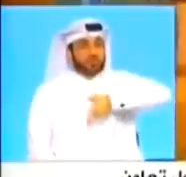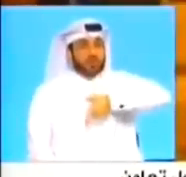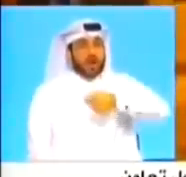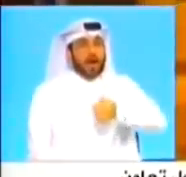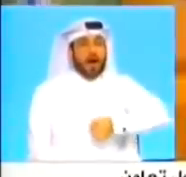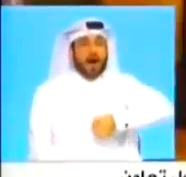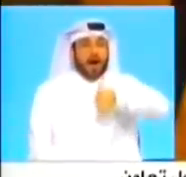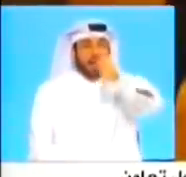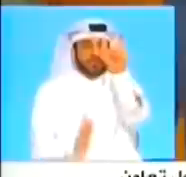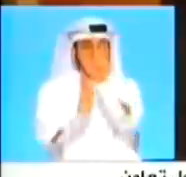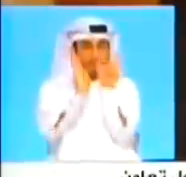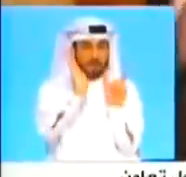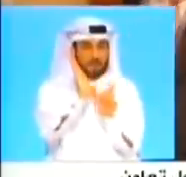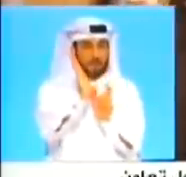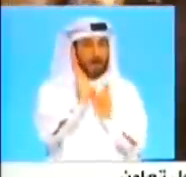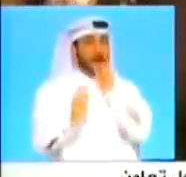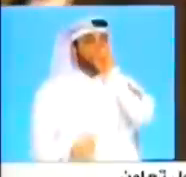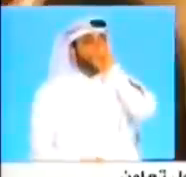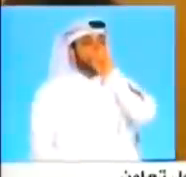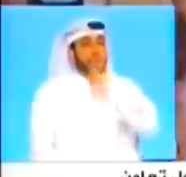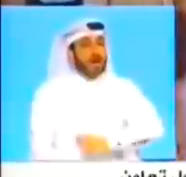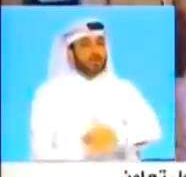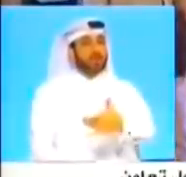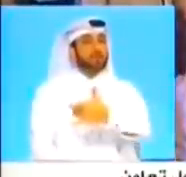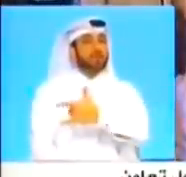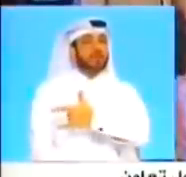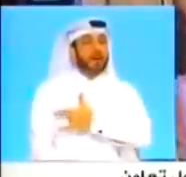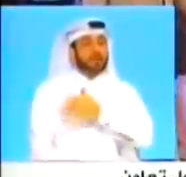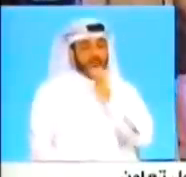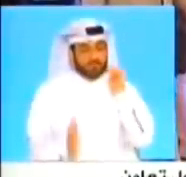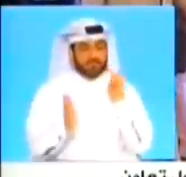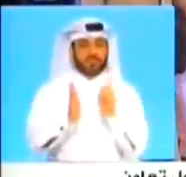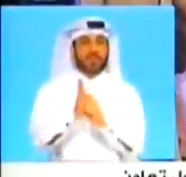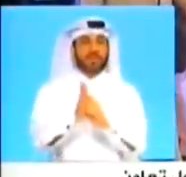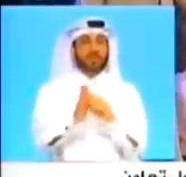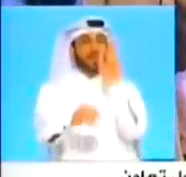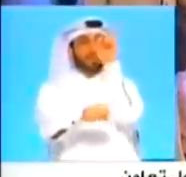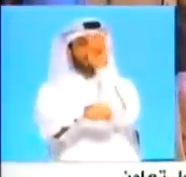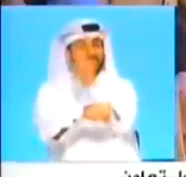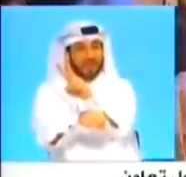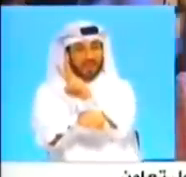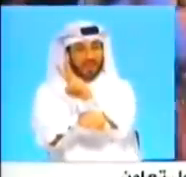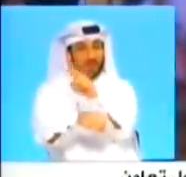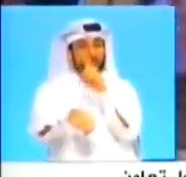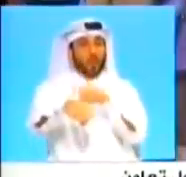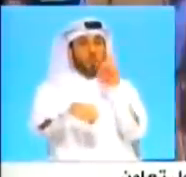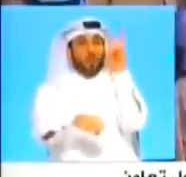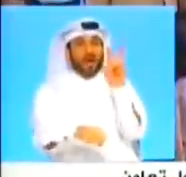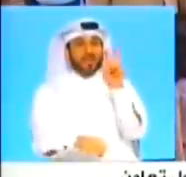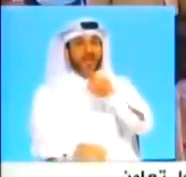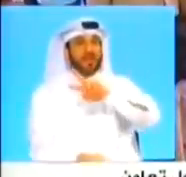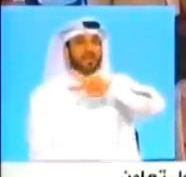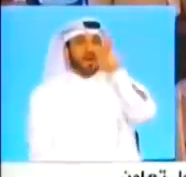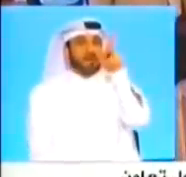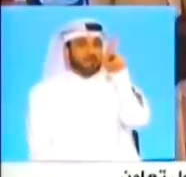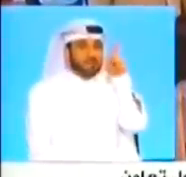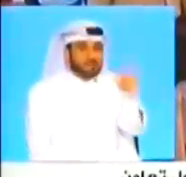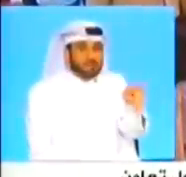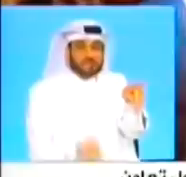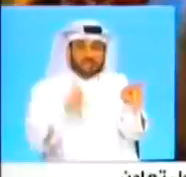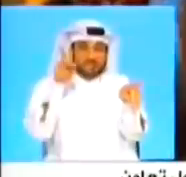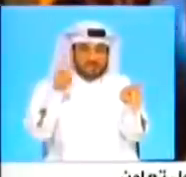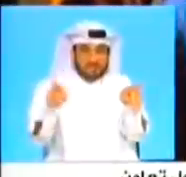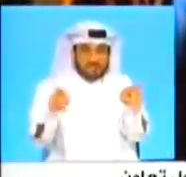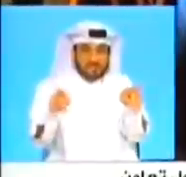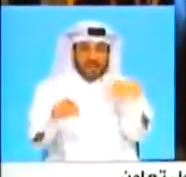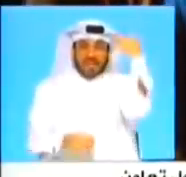يكون نابعا عن إرادة وطنية حقيقية وليس نتيجة لضغوط خارجية،